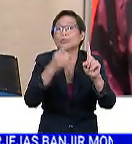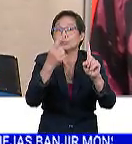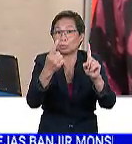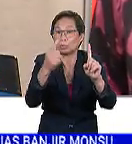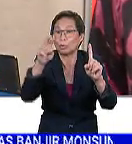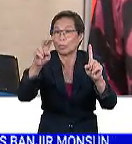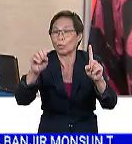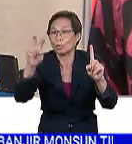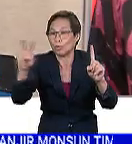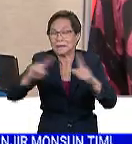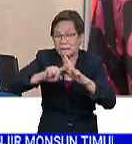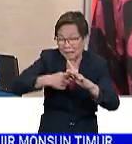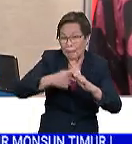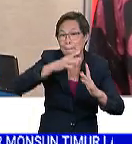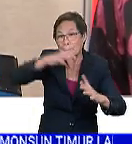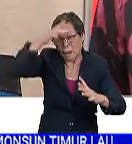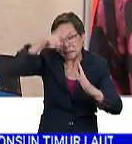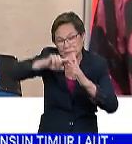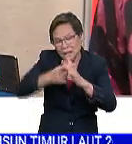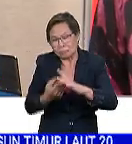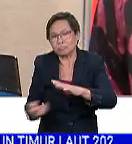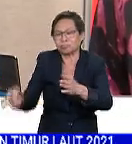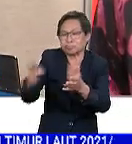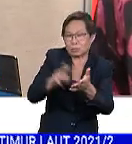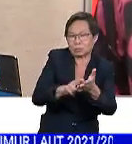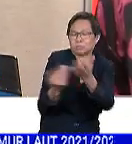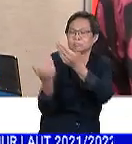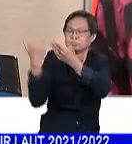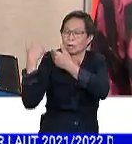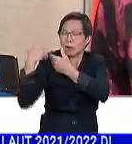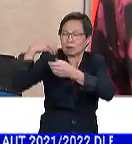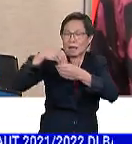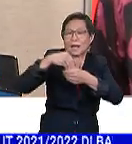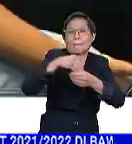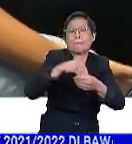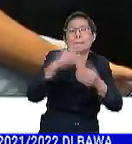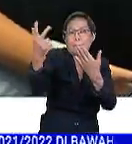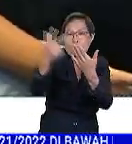ibu bapa boleh mula mendaftarkan anak sebagai tanggungan dalam aplikasi My Sejahtera.